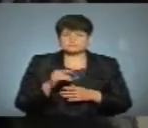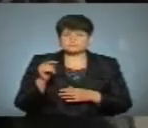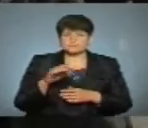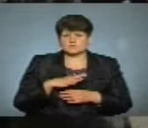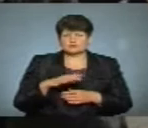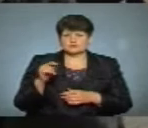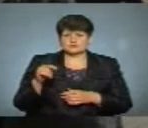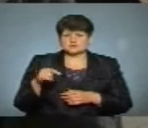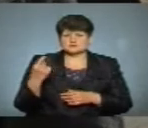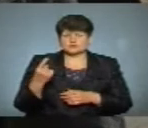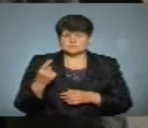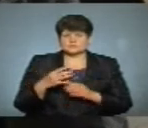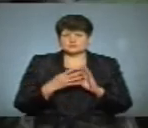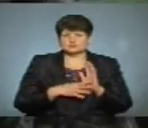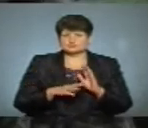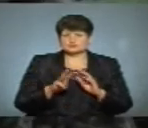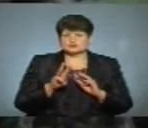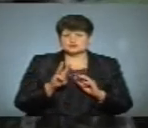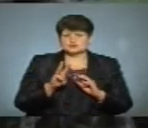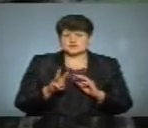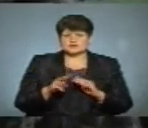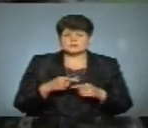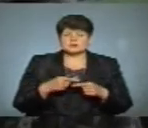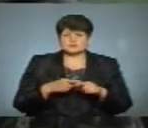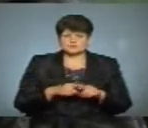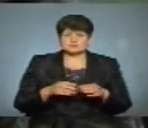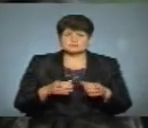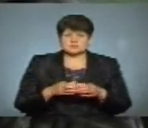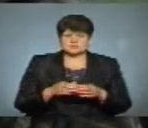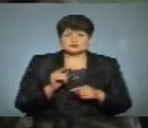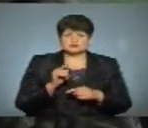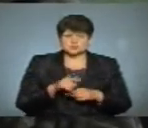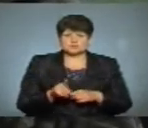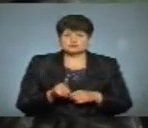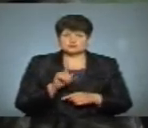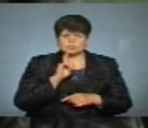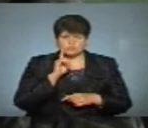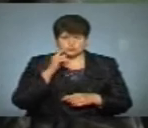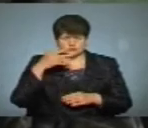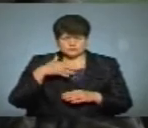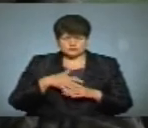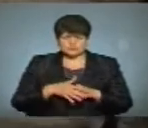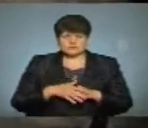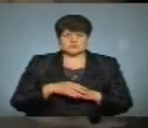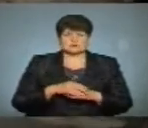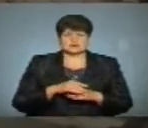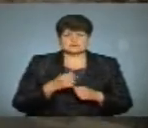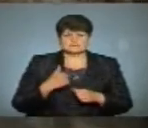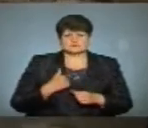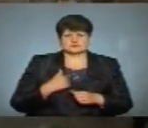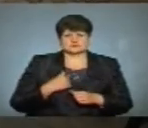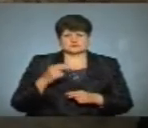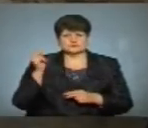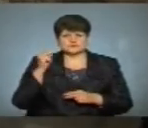області в 93-й механізованій бригаді. Це для того, щоб молодь освоювала військову науку. Це